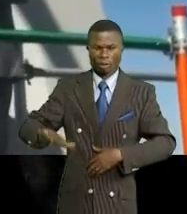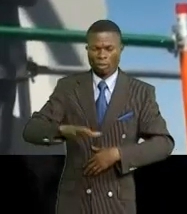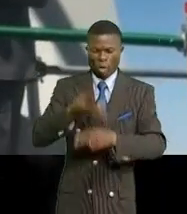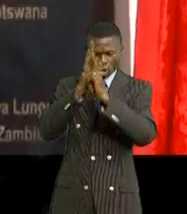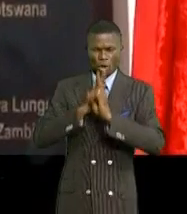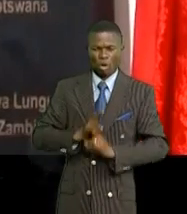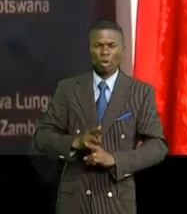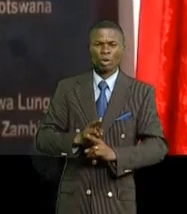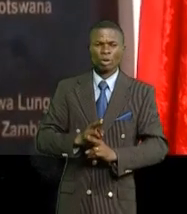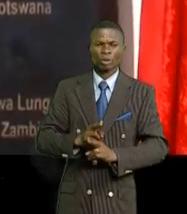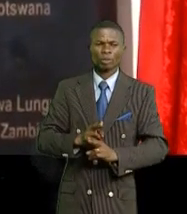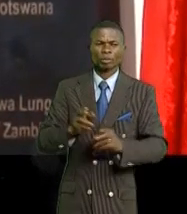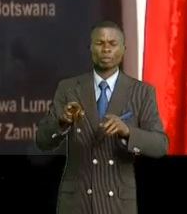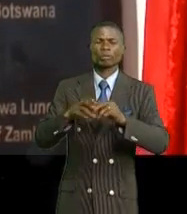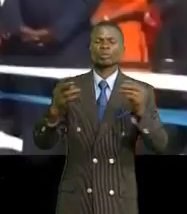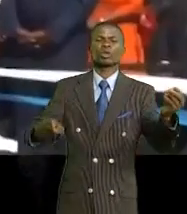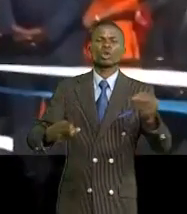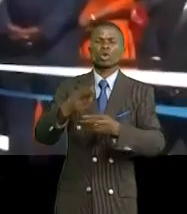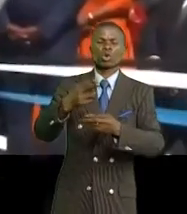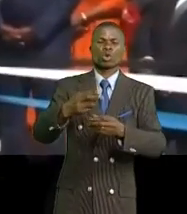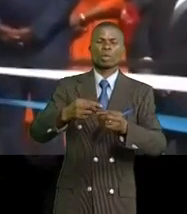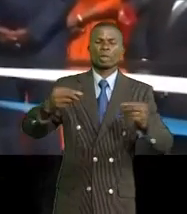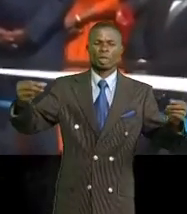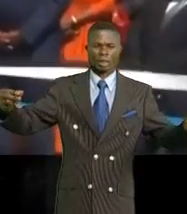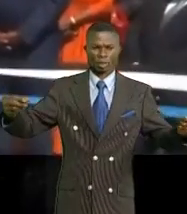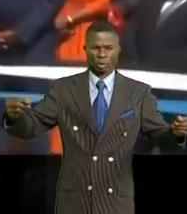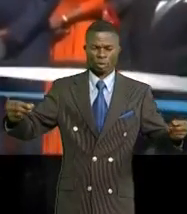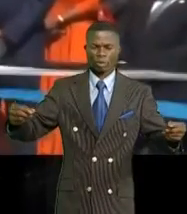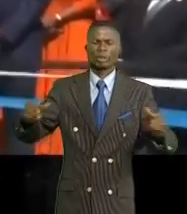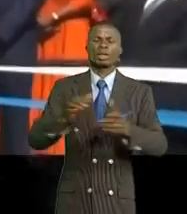l'honneur d'en ouvrir une, mais également de couper le ruban symbolique.